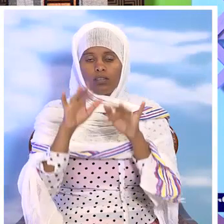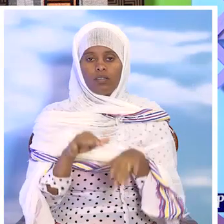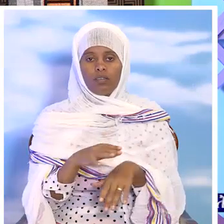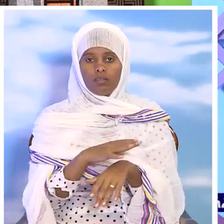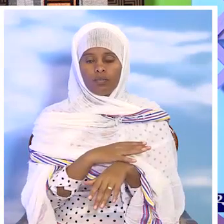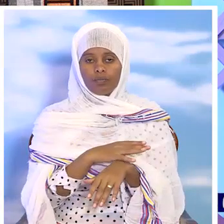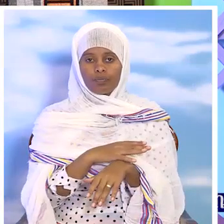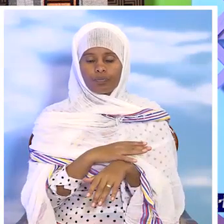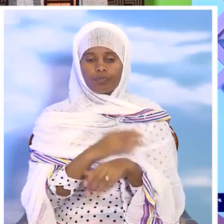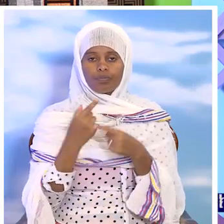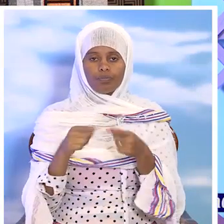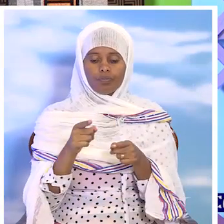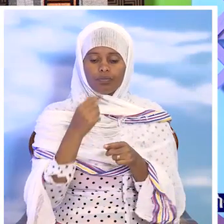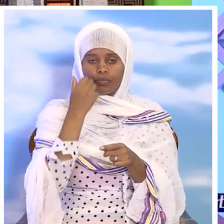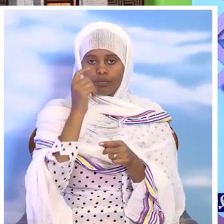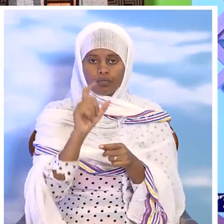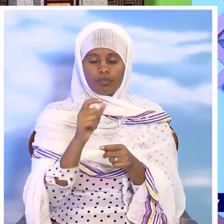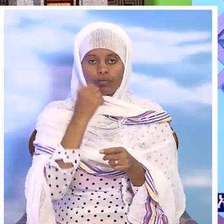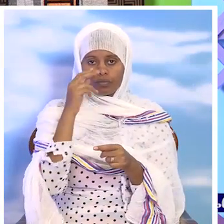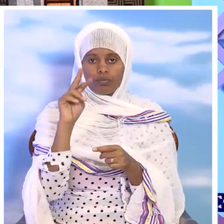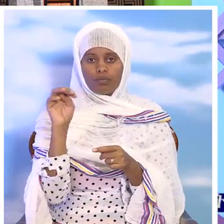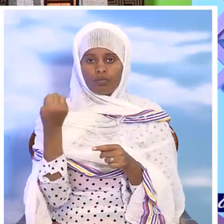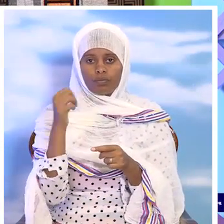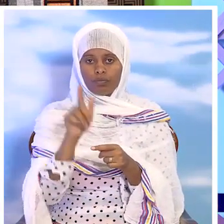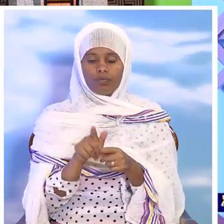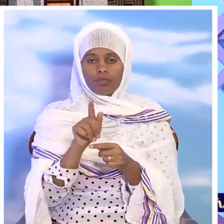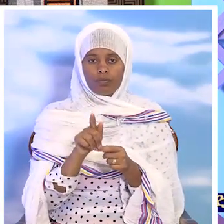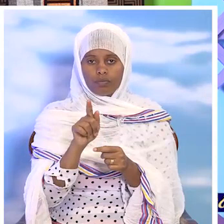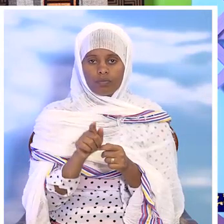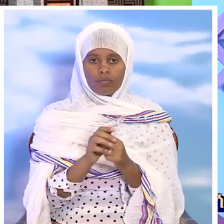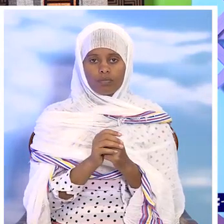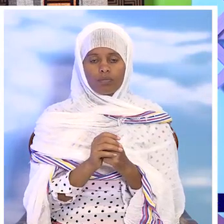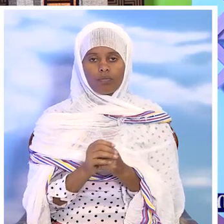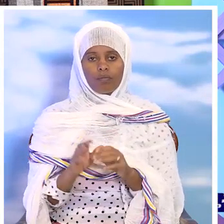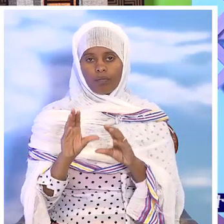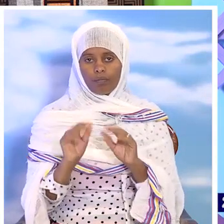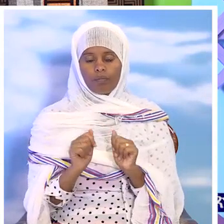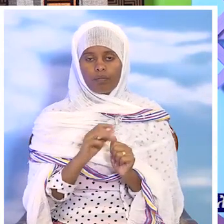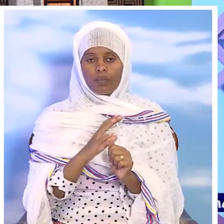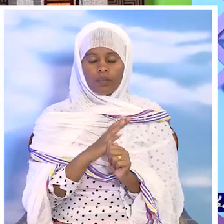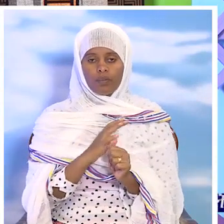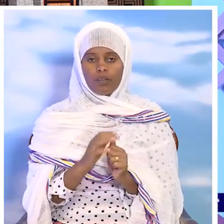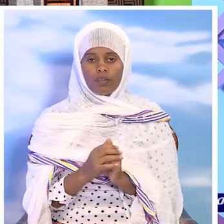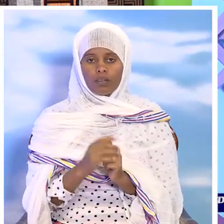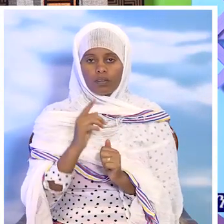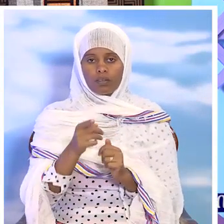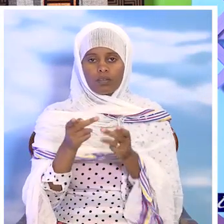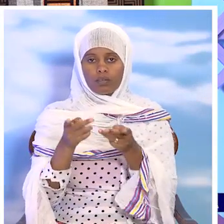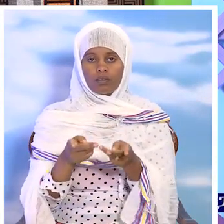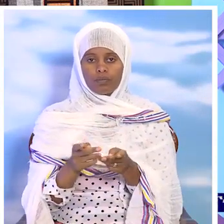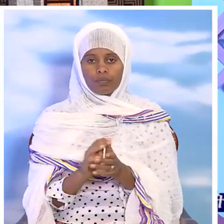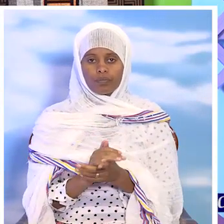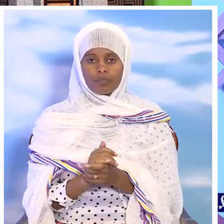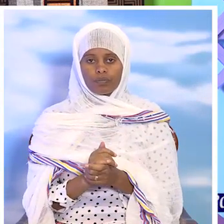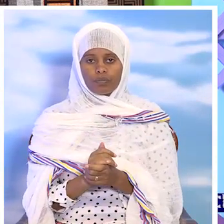ዘለና ማለት እዩ። ብፍላይ ድማ እዚ ዕለት እዚ ዕለት 29 ነሃሴ ኢና ዘለና ማለት እዩ። እዚ ድማ